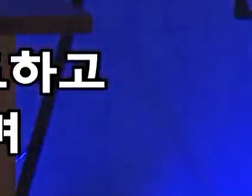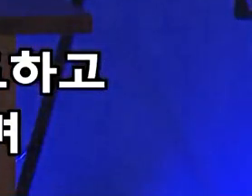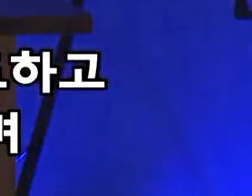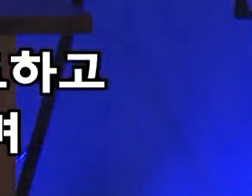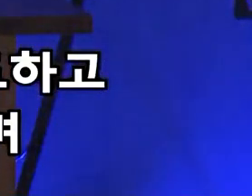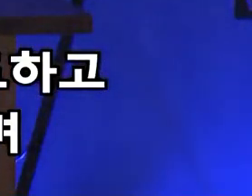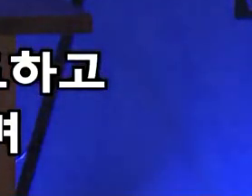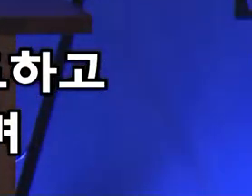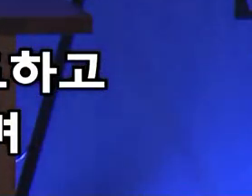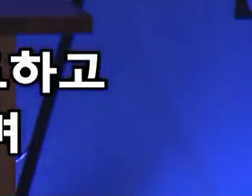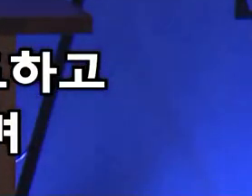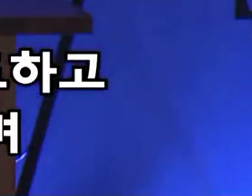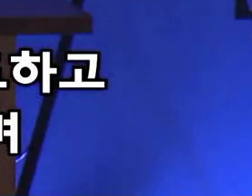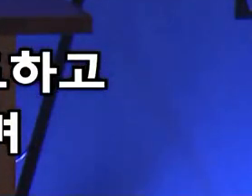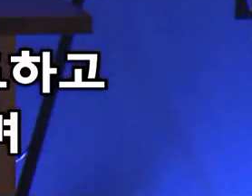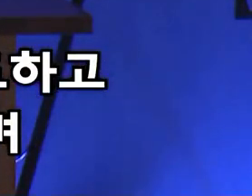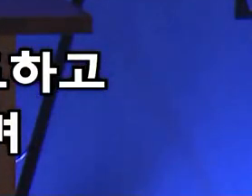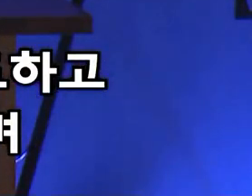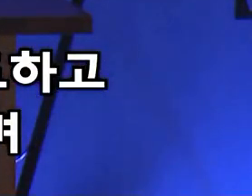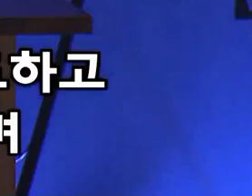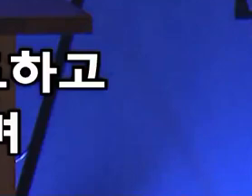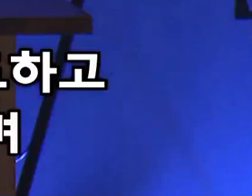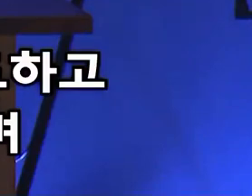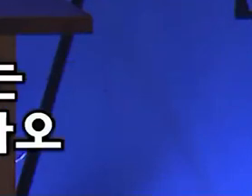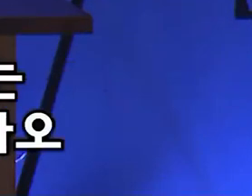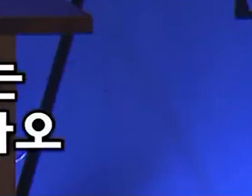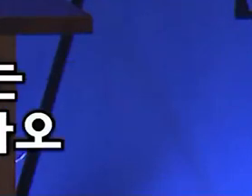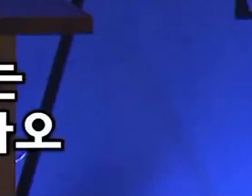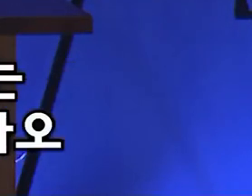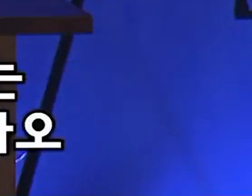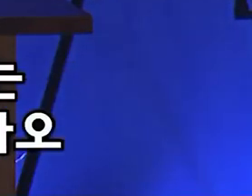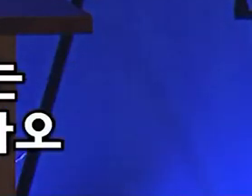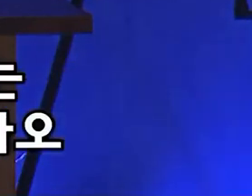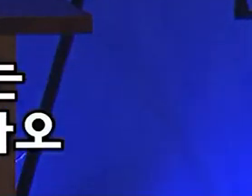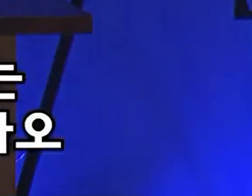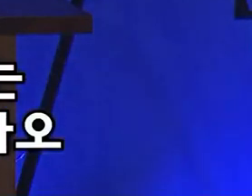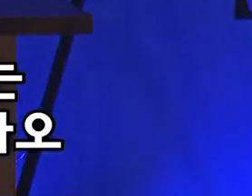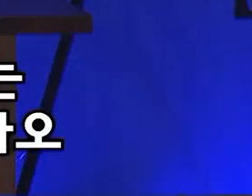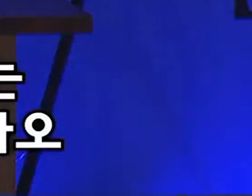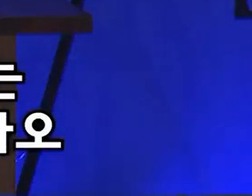항상 응답 누리며